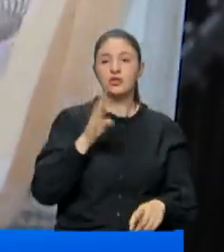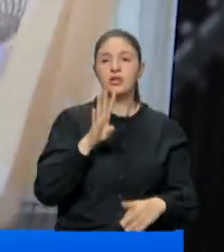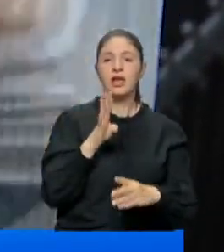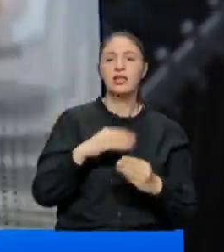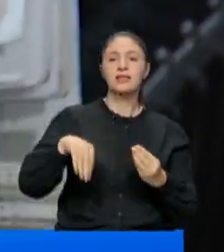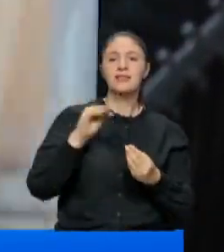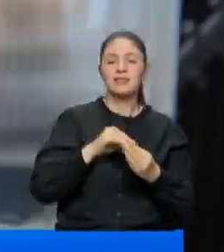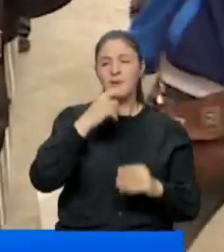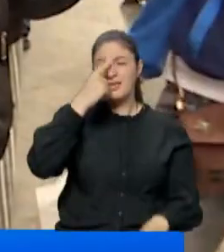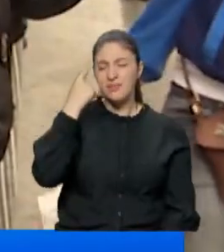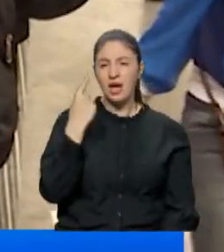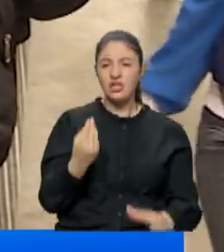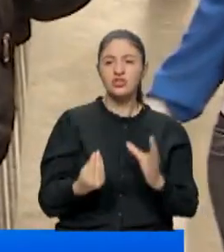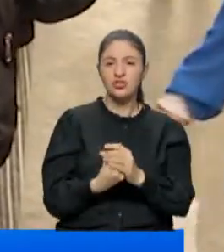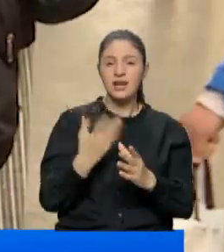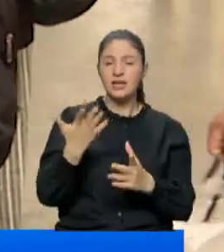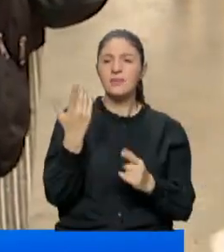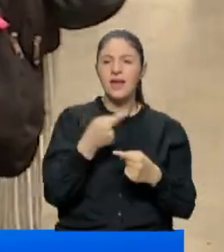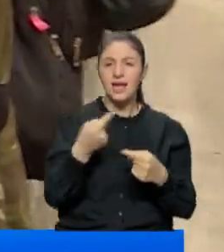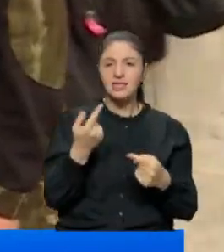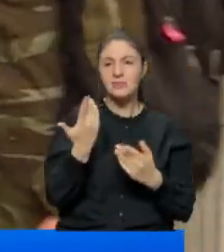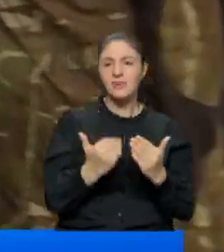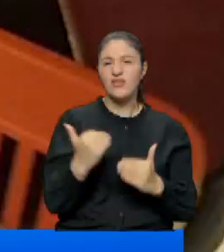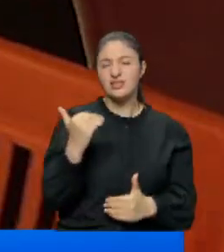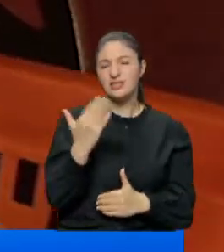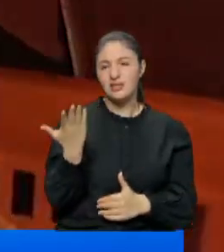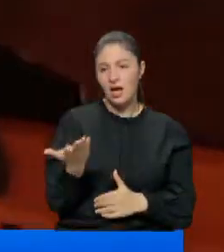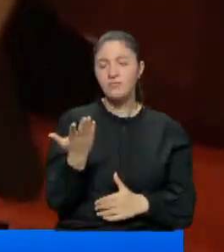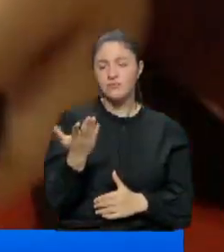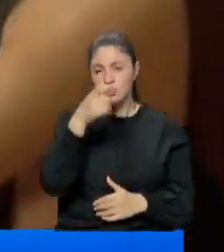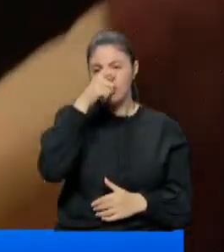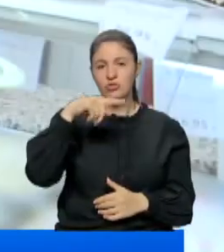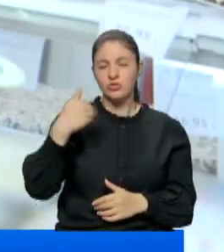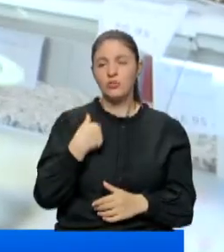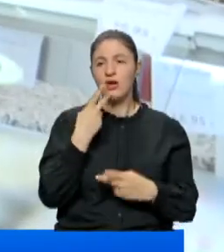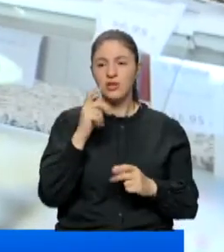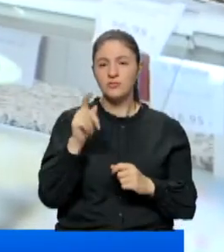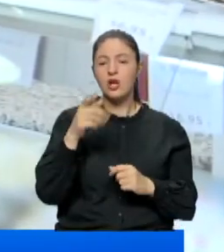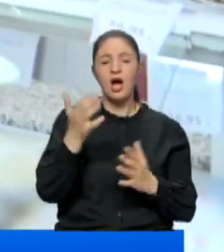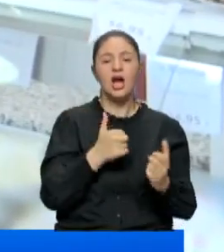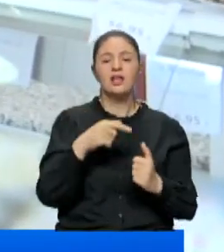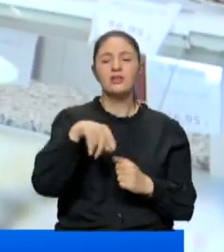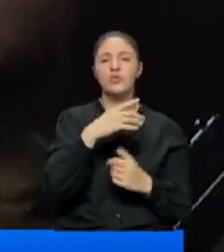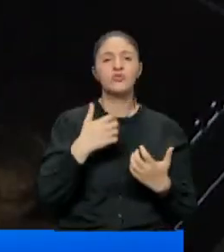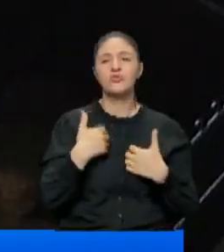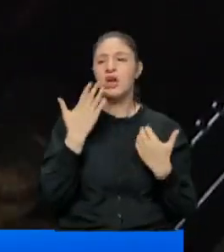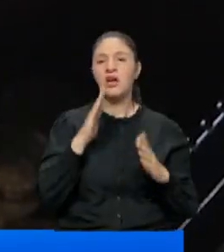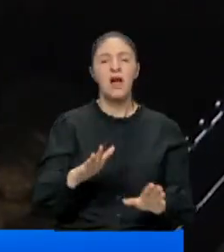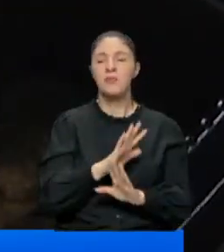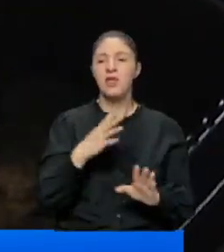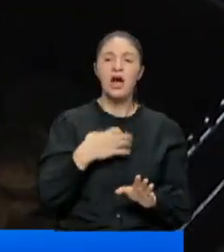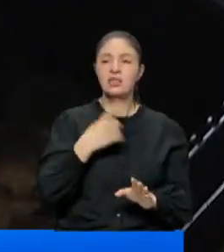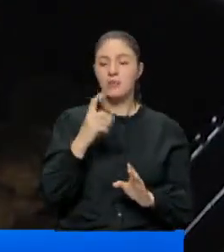yüzde 40'lık oranda zam ihtimali doğarken ne biraz eksik ne biraz fazla TÜİK açıkladı tüketici de Güven kalmadı